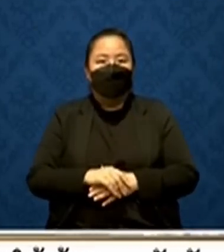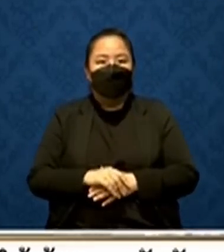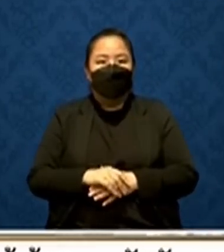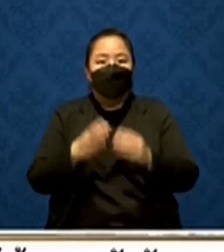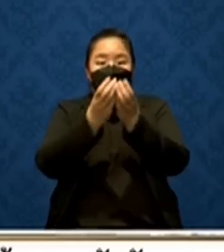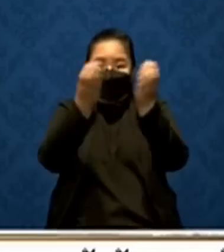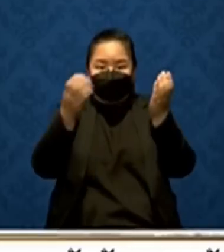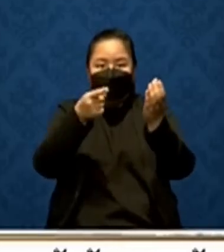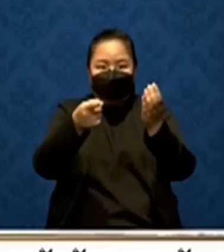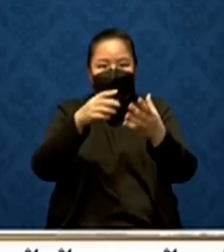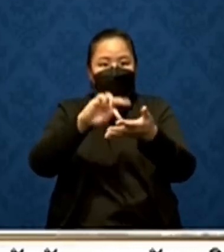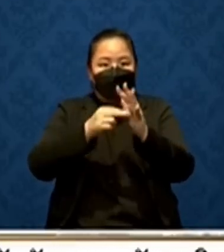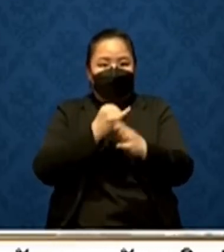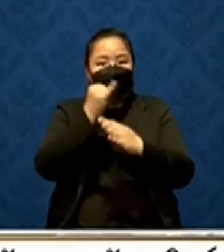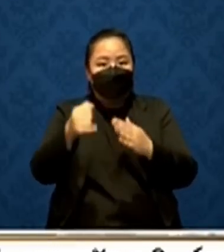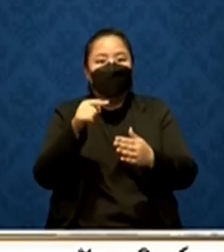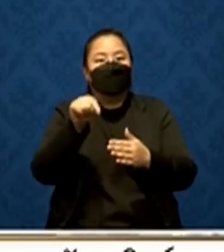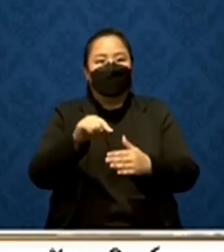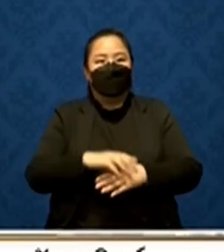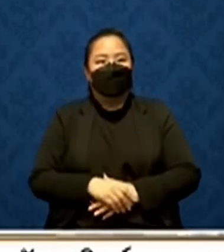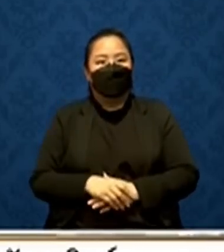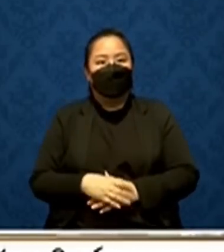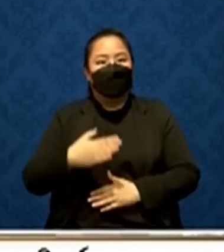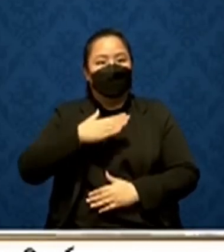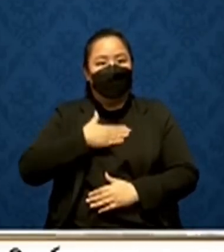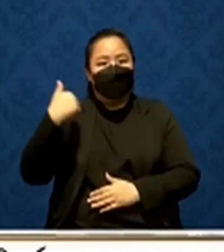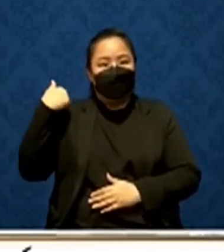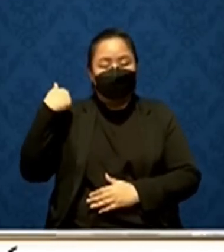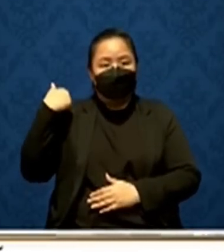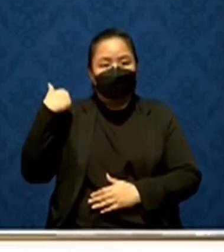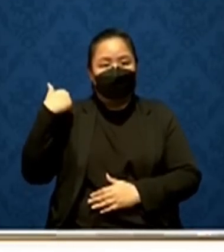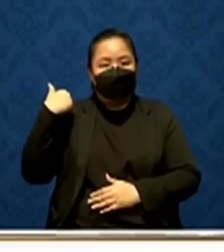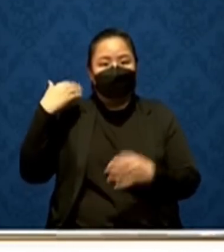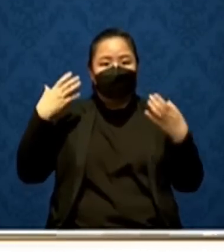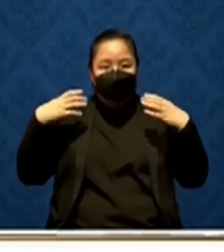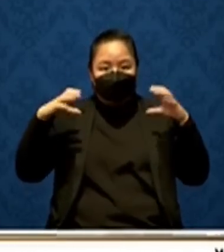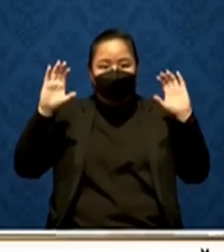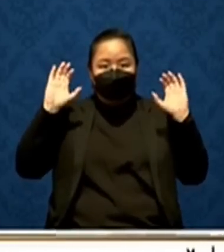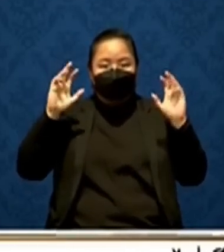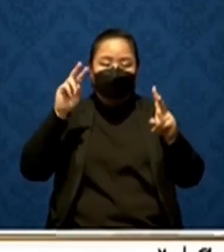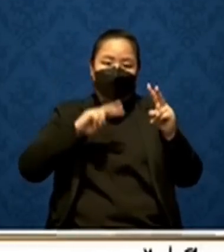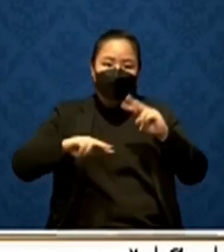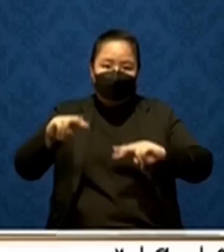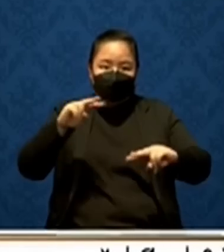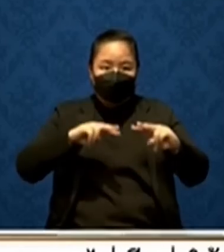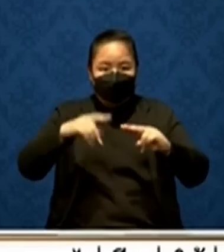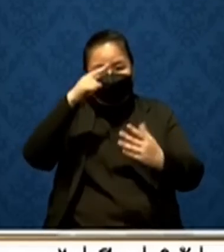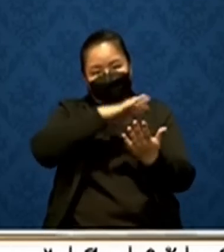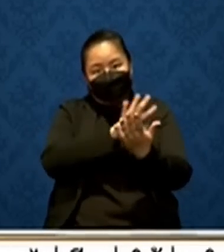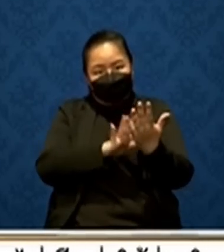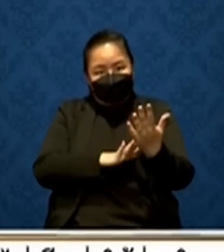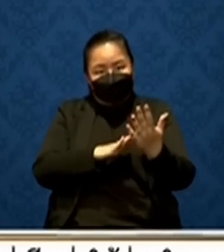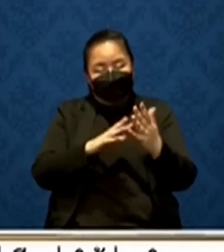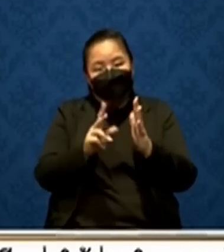จบแค่นั้นอ่ะถ้าเรามีรัฐบาลที่ดูเหมือนจะบริหารประเทศไทยใต้กฎ